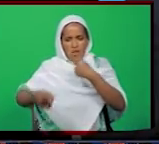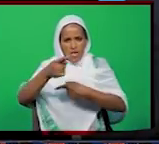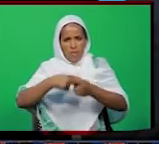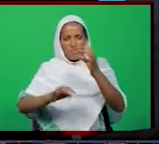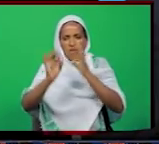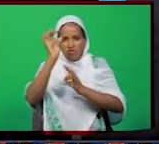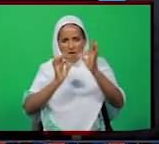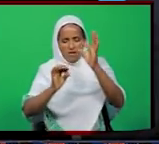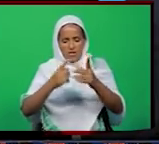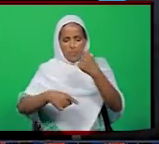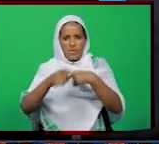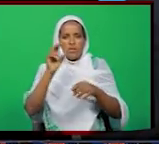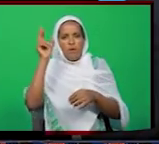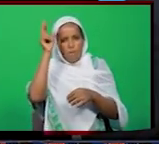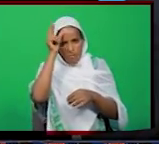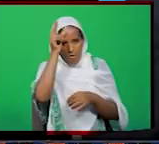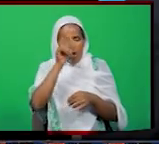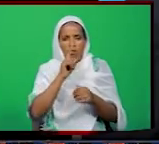የመጣ ትውፊት የመጣ ባህል ነው?